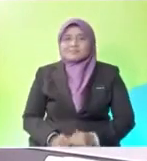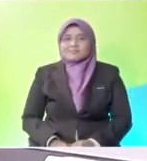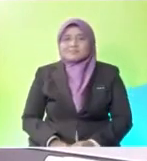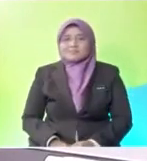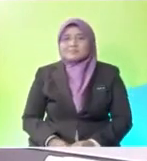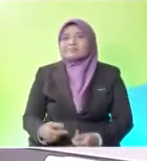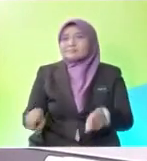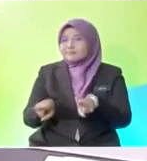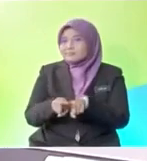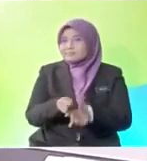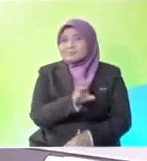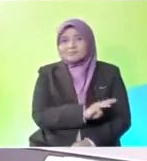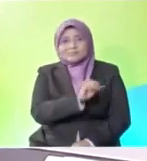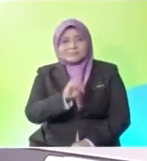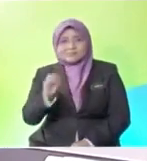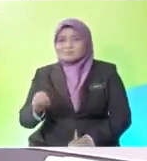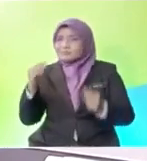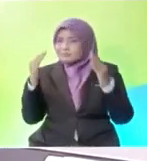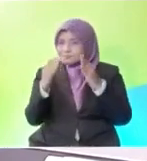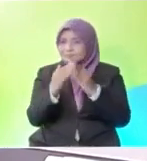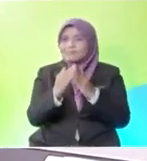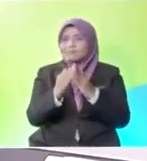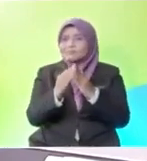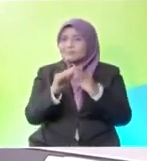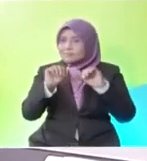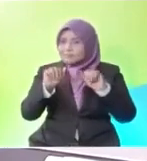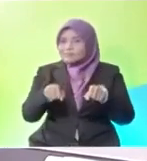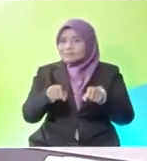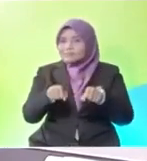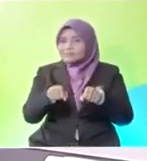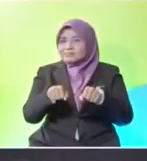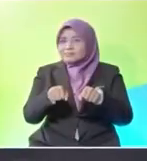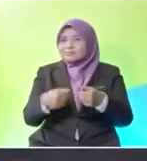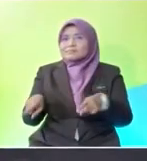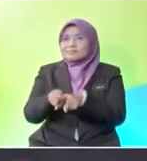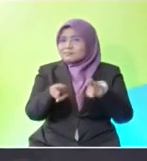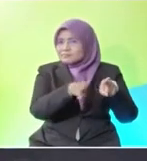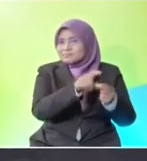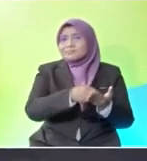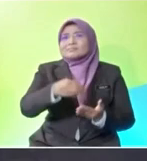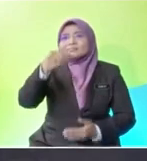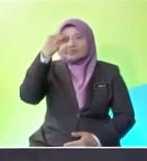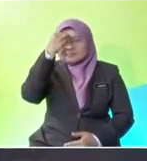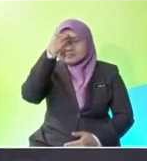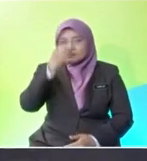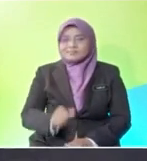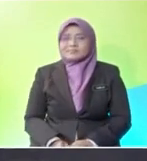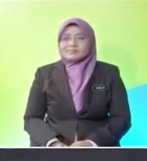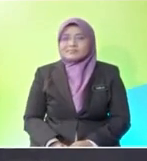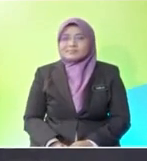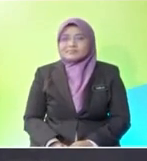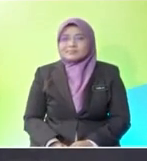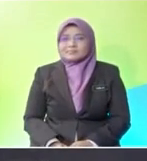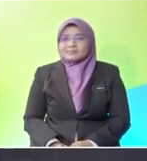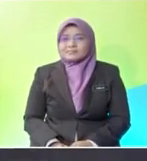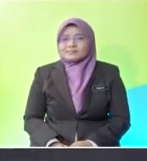sama-sama hari ini kan tapi di rumah kawan-kawan saya ini cuman jenisnya ndak tahu lagi lihat cewek udah tak Pati masih kayak